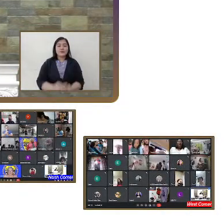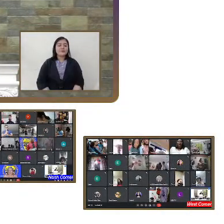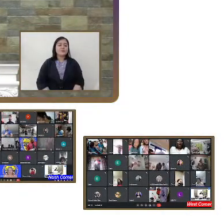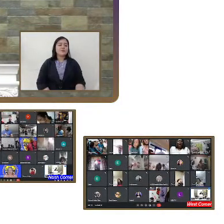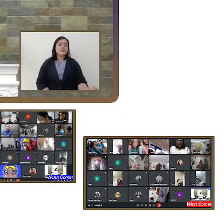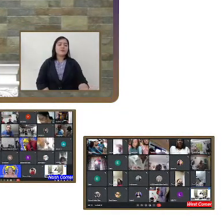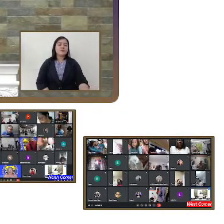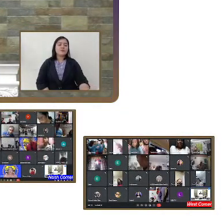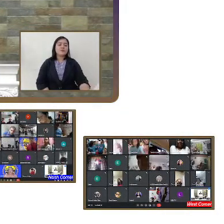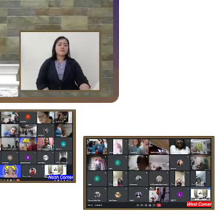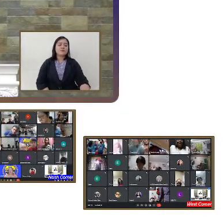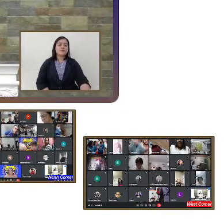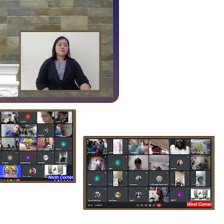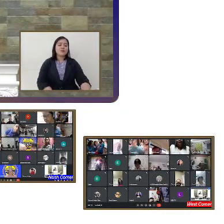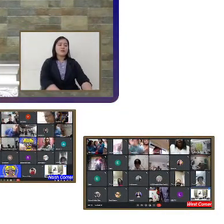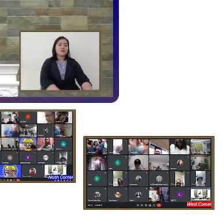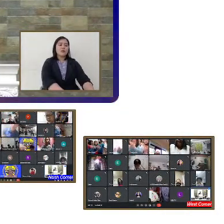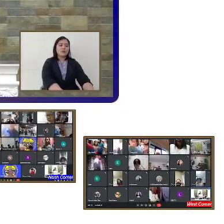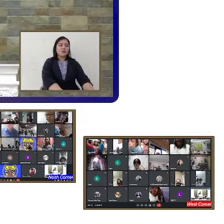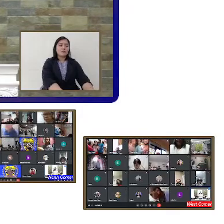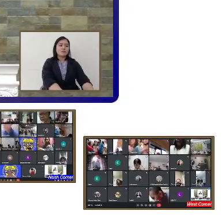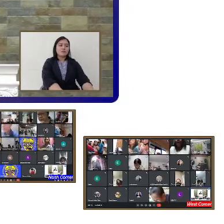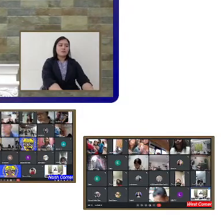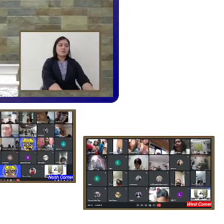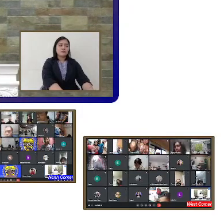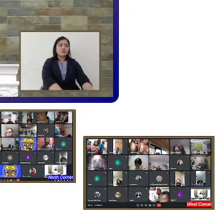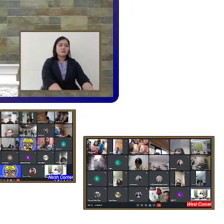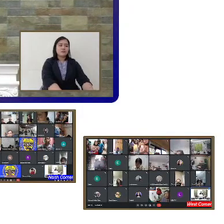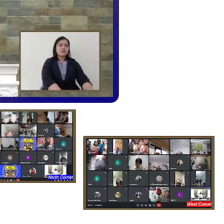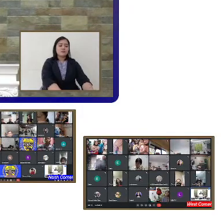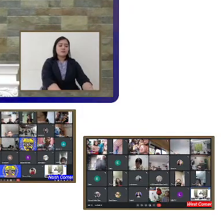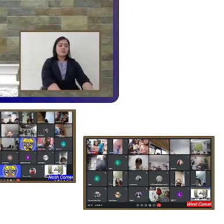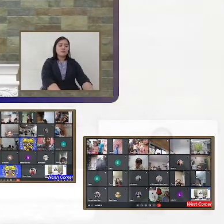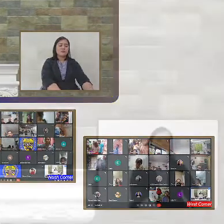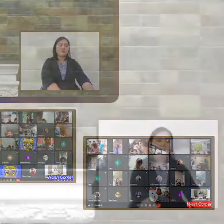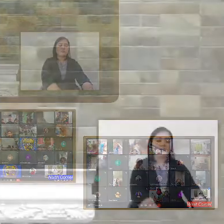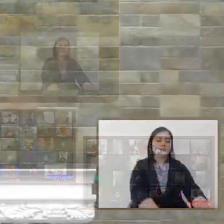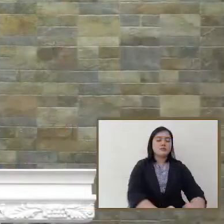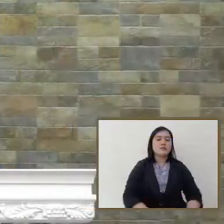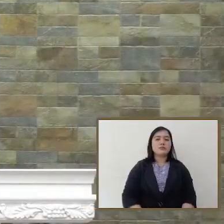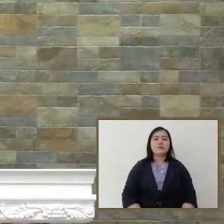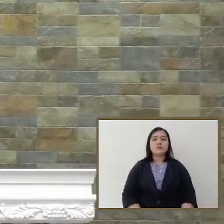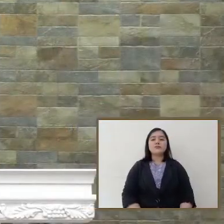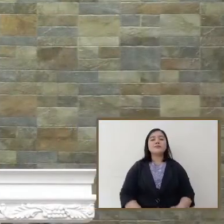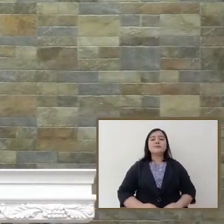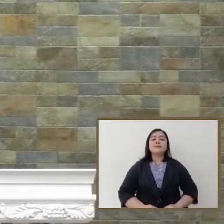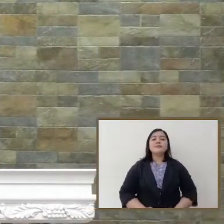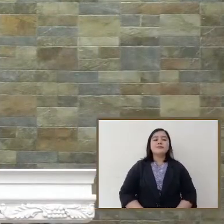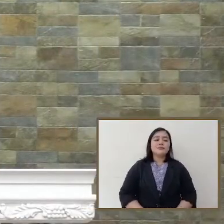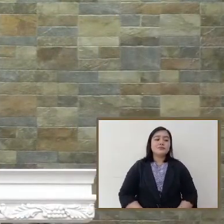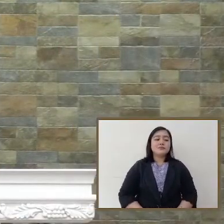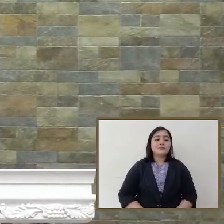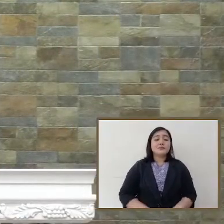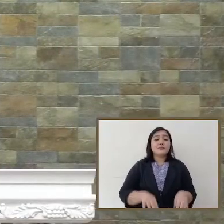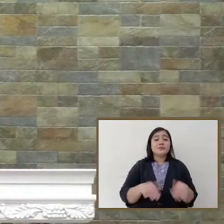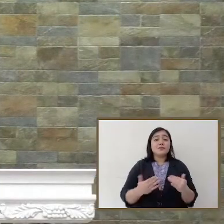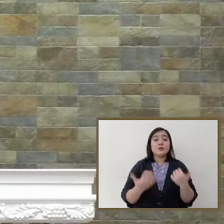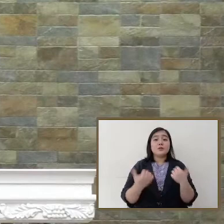the presence of our God. All right, ito po ay aking ipagpapatuloy